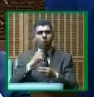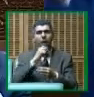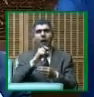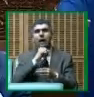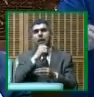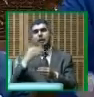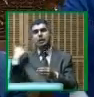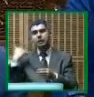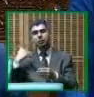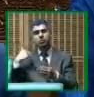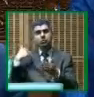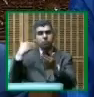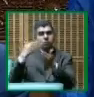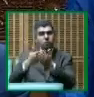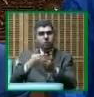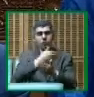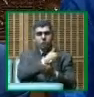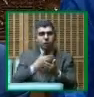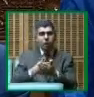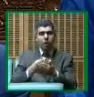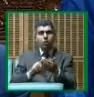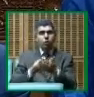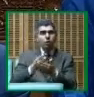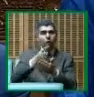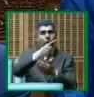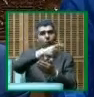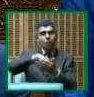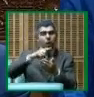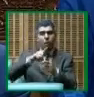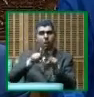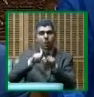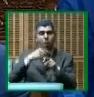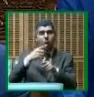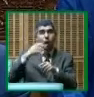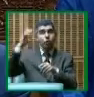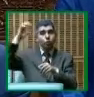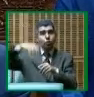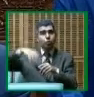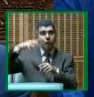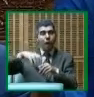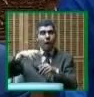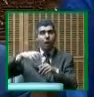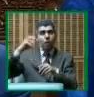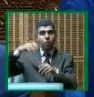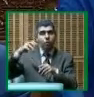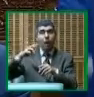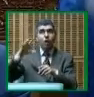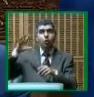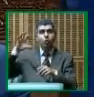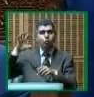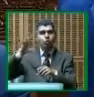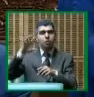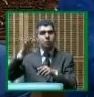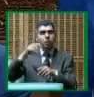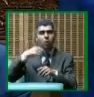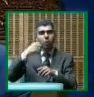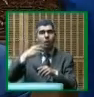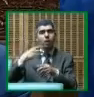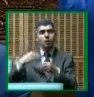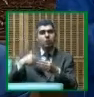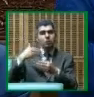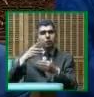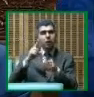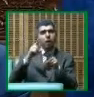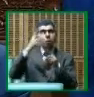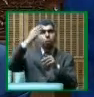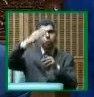الحكومة ولا الحكومة اللي قبل ولا الحكومة اللي من بعد، ما غيمكن لها دير والو ضد الشتاء لما كتجي، وضد الشمس لما